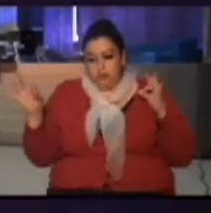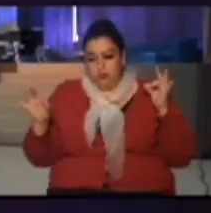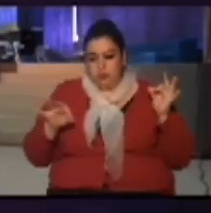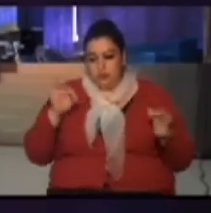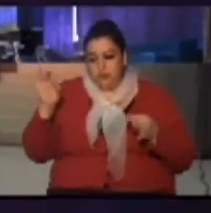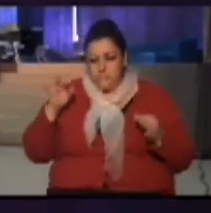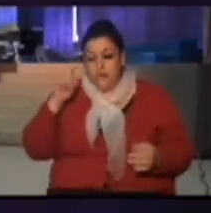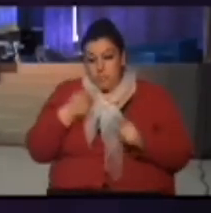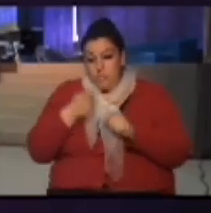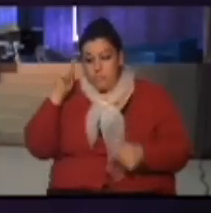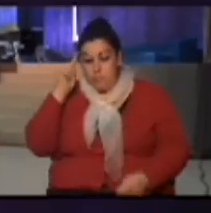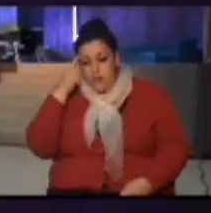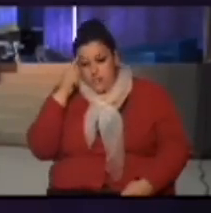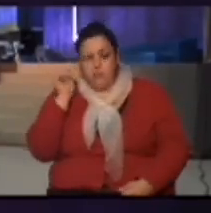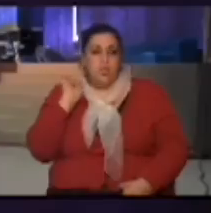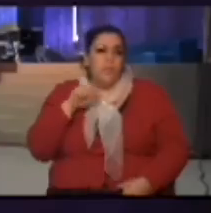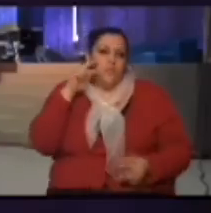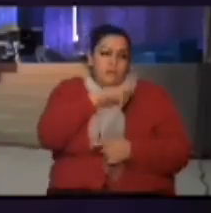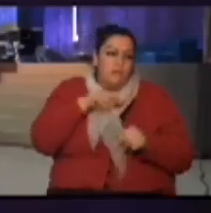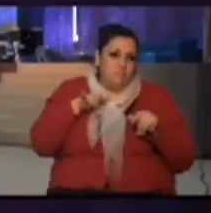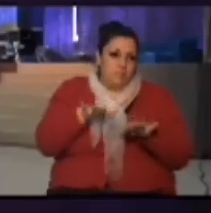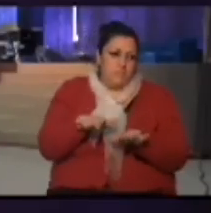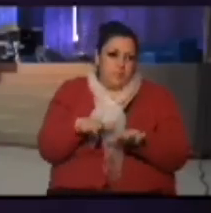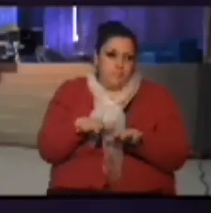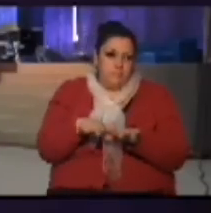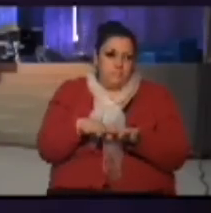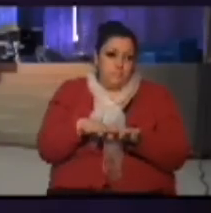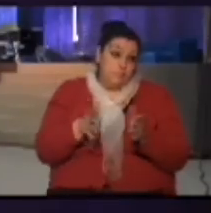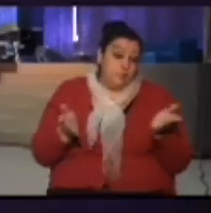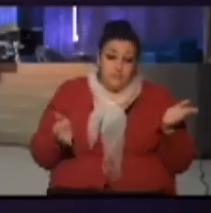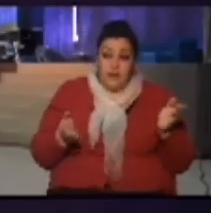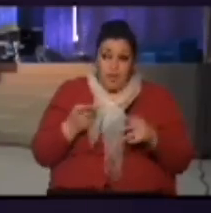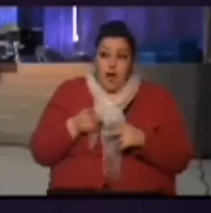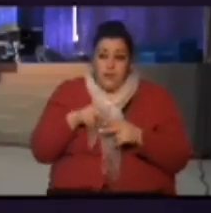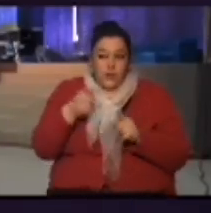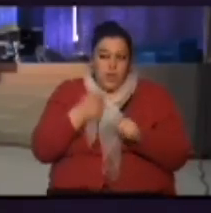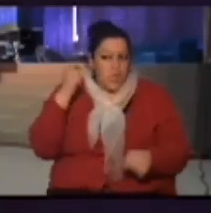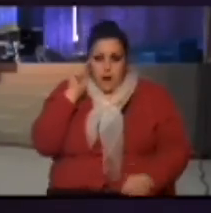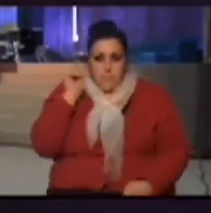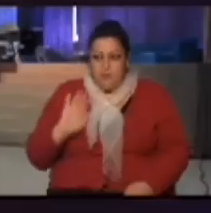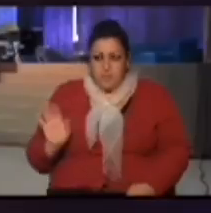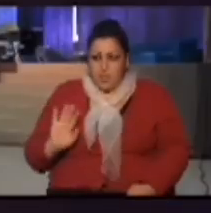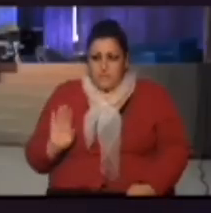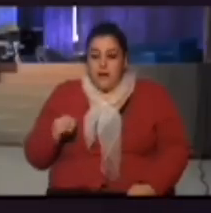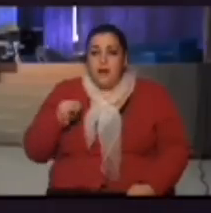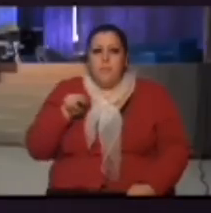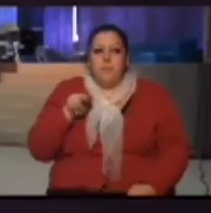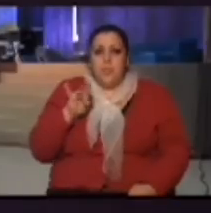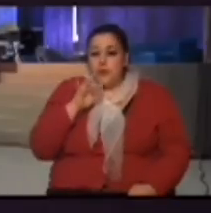կամ հաճախակի, կամ չգիտեմ, սխալ են լինում։ Պողոս առաքյալը կասի, ամեն մարդ թող սուտ